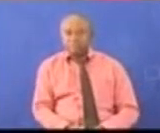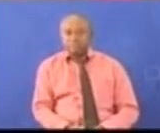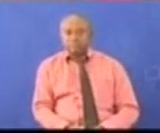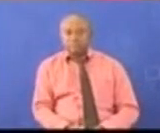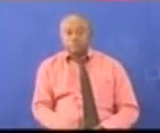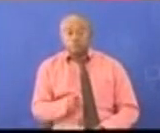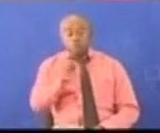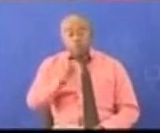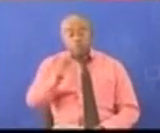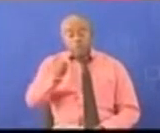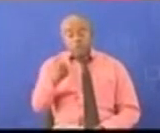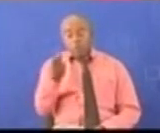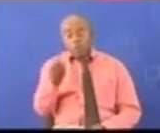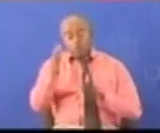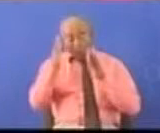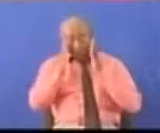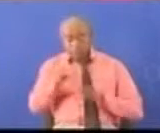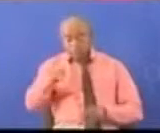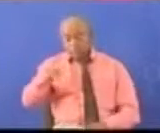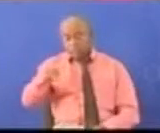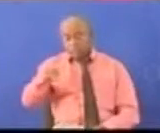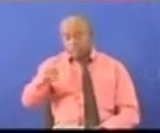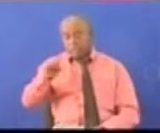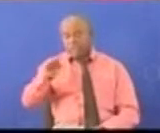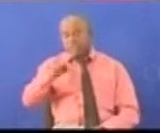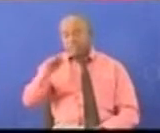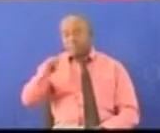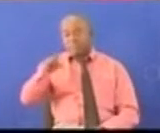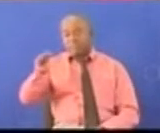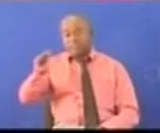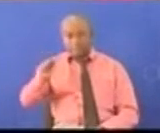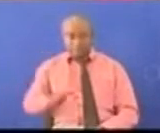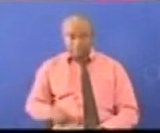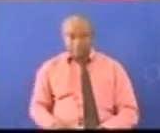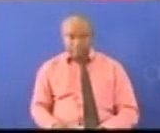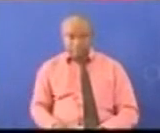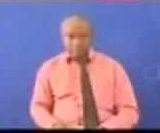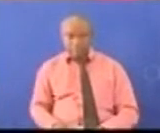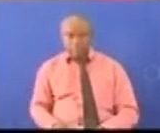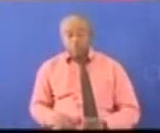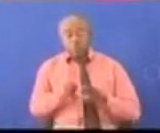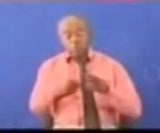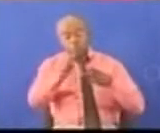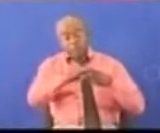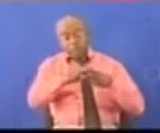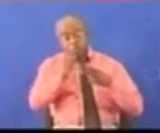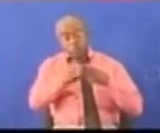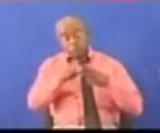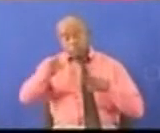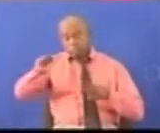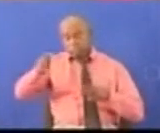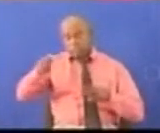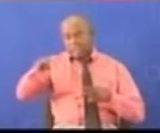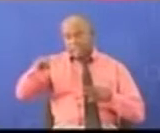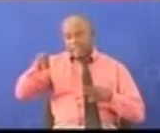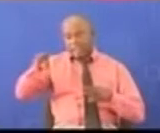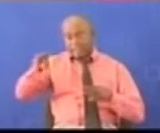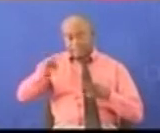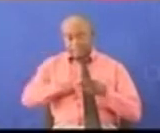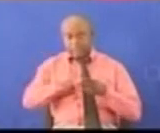Wako wageni wawili wa Mheshimiwa Minza Simon Mjika, ndugu Agnes na Deborah Mahulu. Agnes na